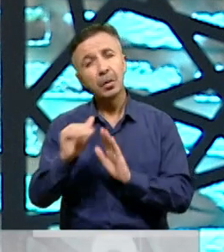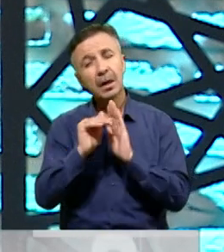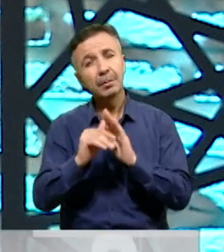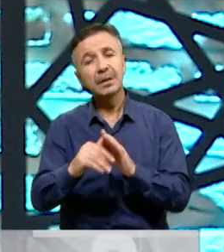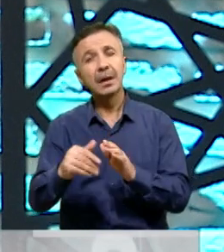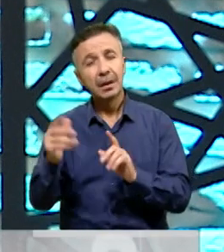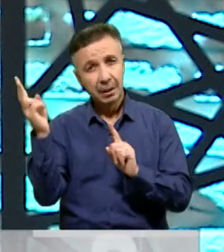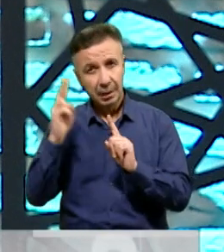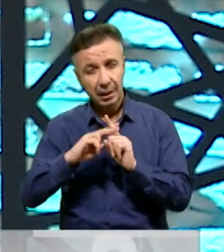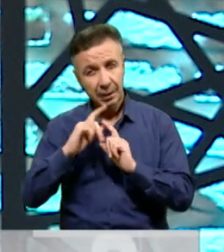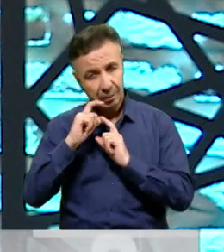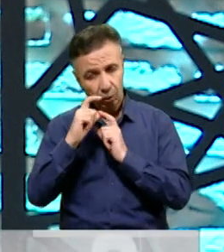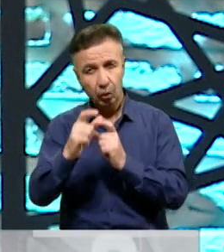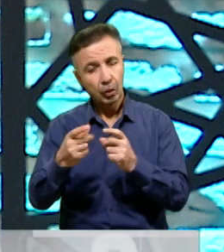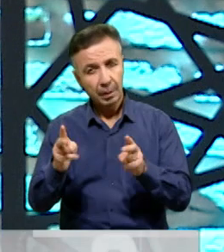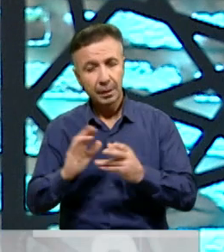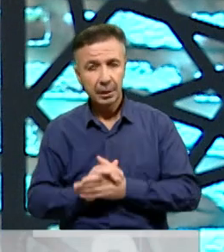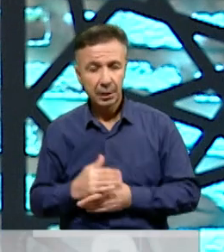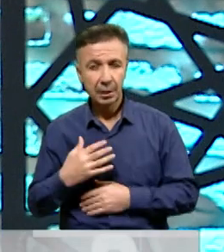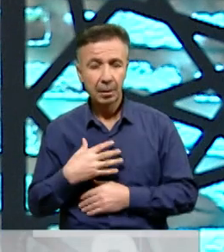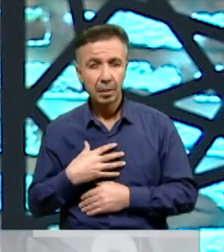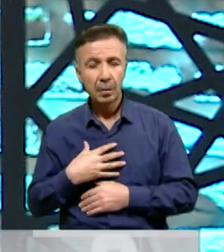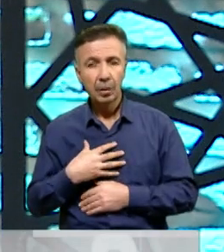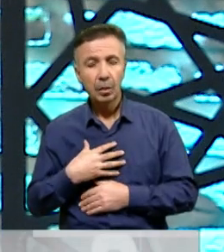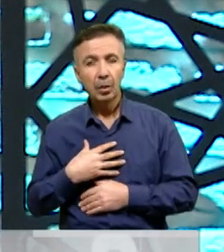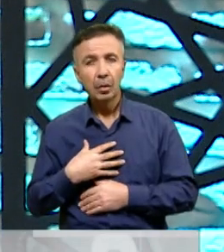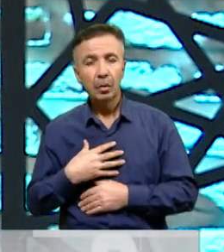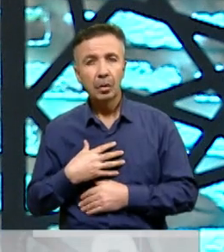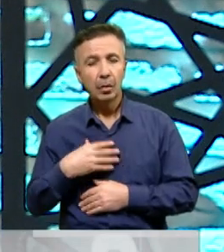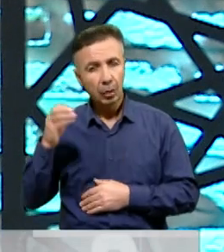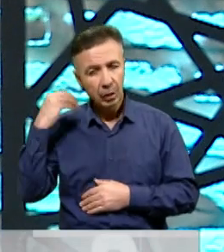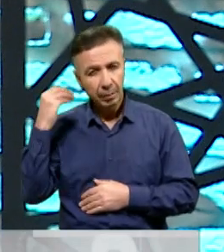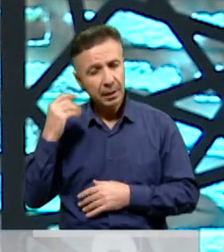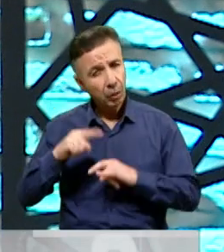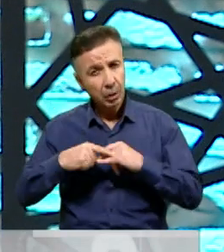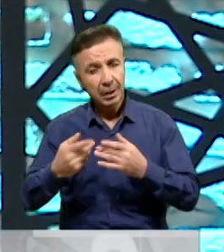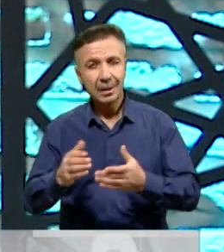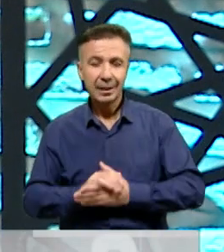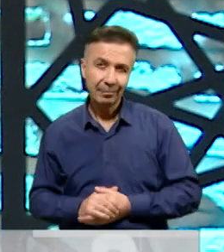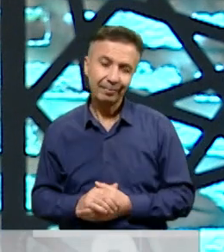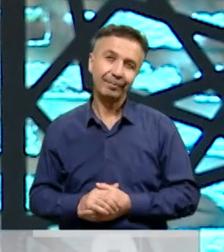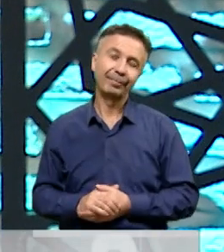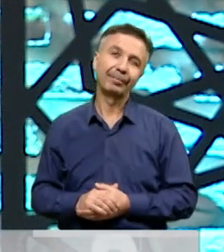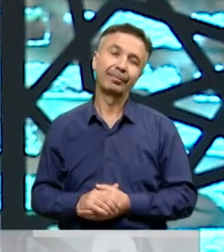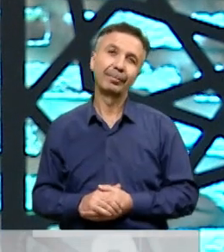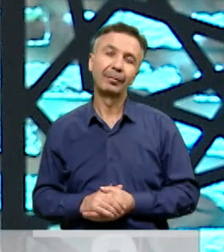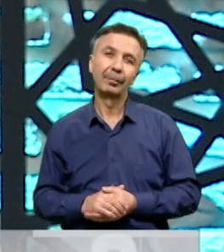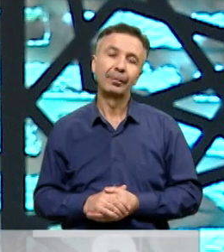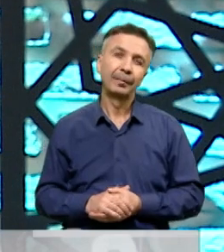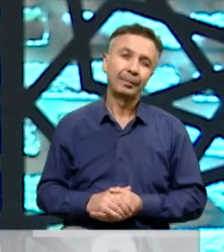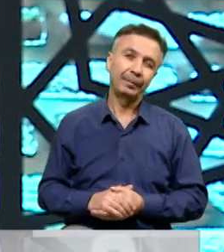bizimle paylaşabilir. Muhterem hocamız Doktor Fatih Mehmet Aydın'a bir hoş geldiniz diyeyim. Sonra ilk telefon bağlantısını